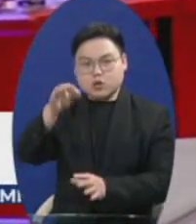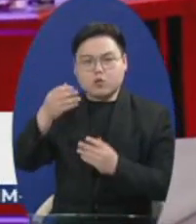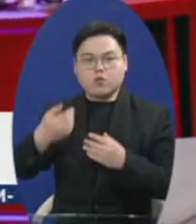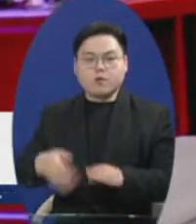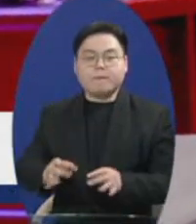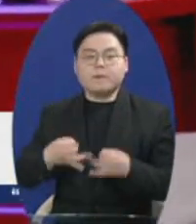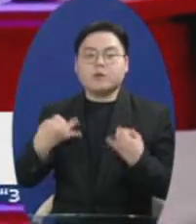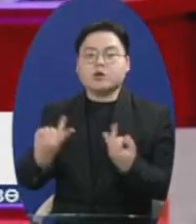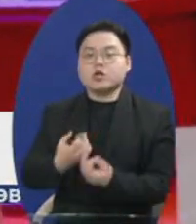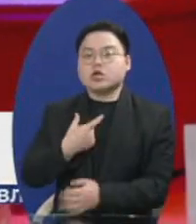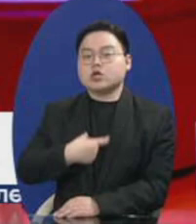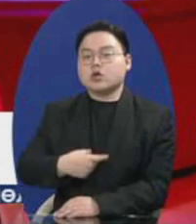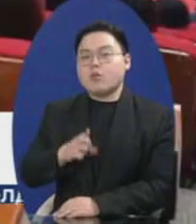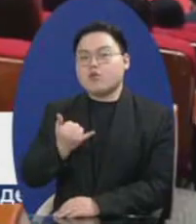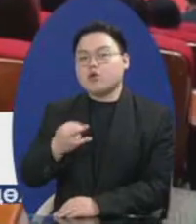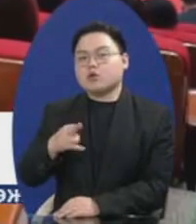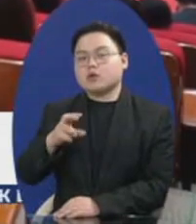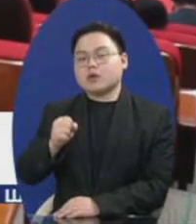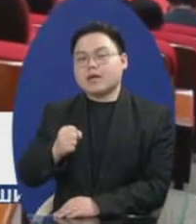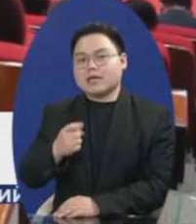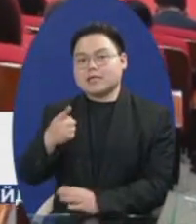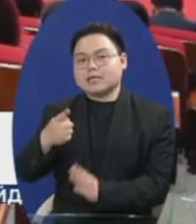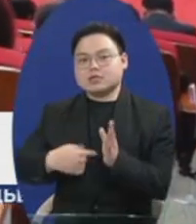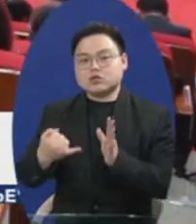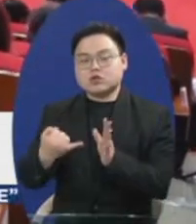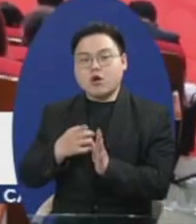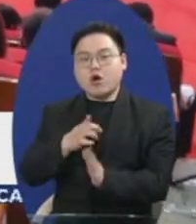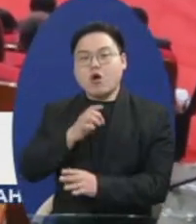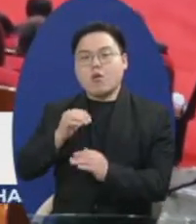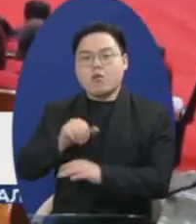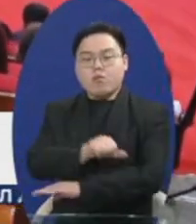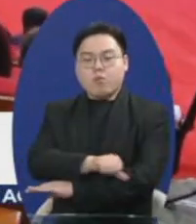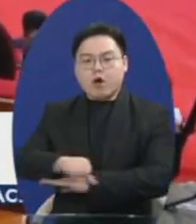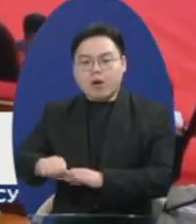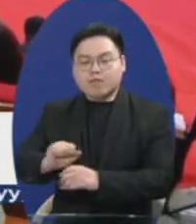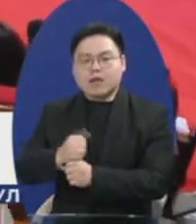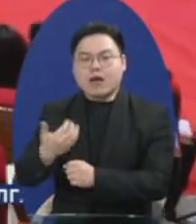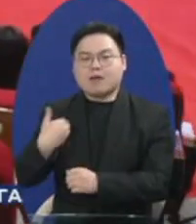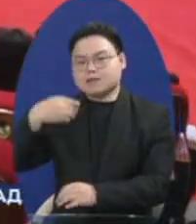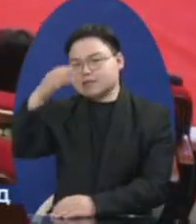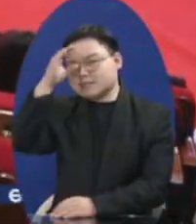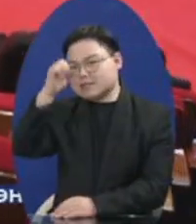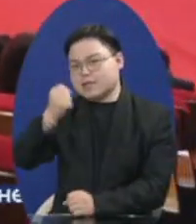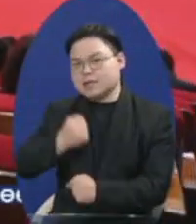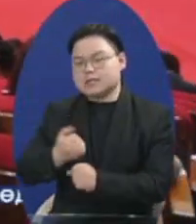гишүүн Булган Туяа нь энэ сарын 6-нд бомд хариуцсан сайдаар хүн одоо тэмдэгдэж байгаа юм.